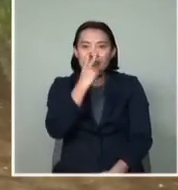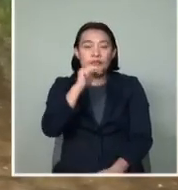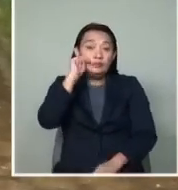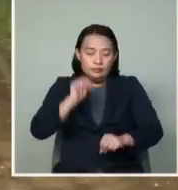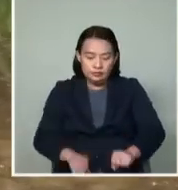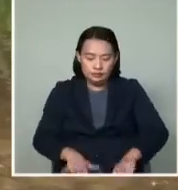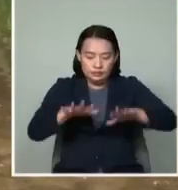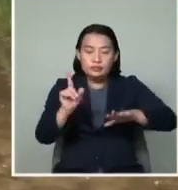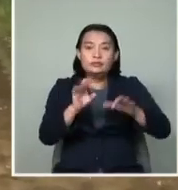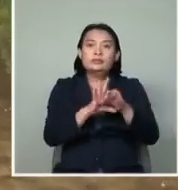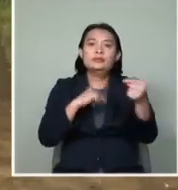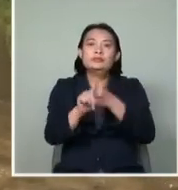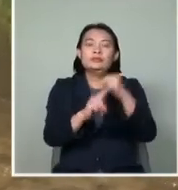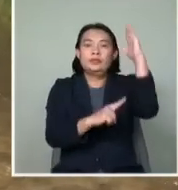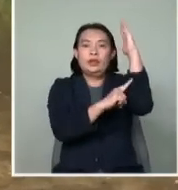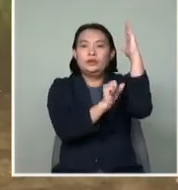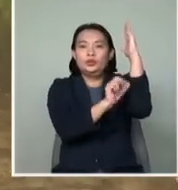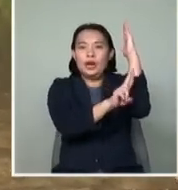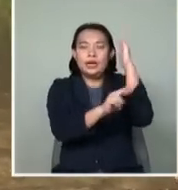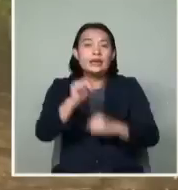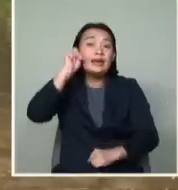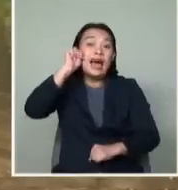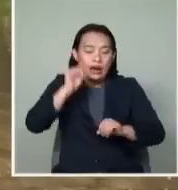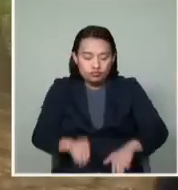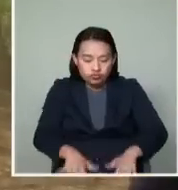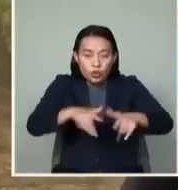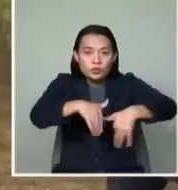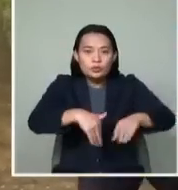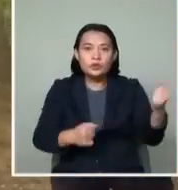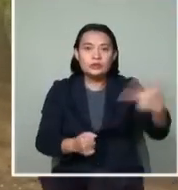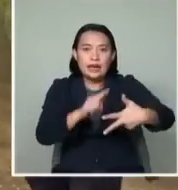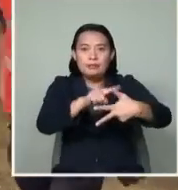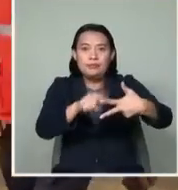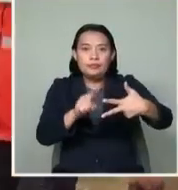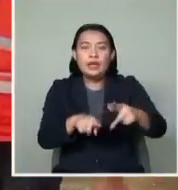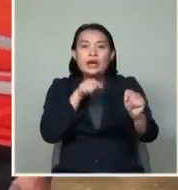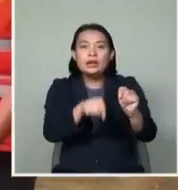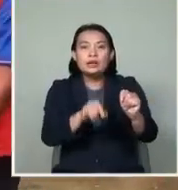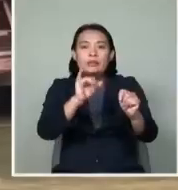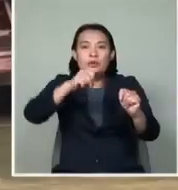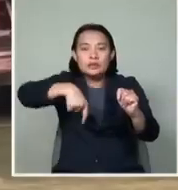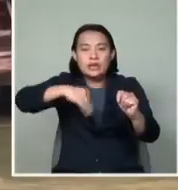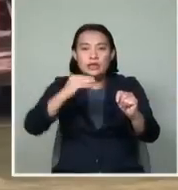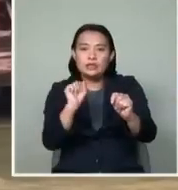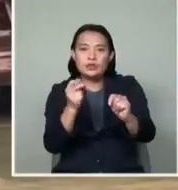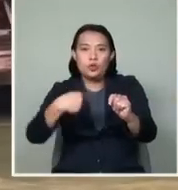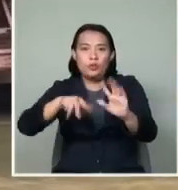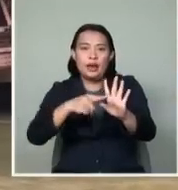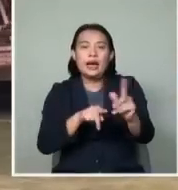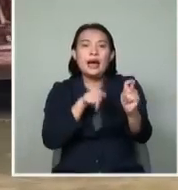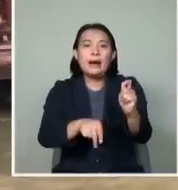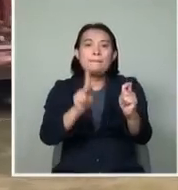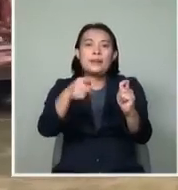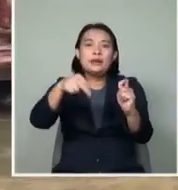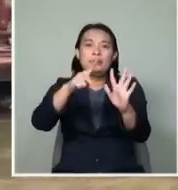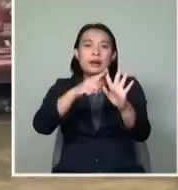ท่วมในจังหวัดสุราษฎร์ธานียังคงมีน้ำท่วมขังในพื้นที่3หมู่บ้านของตำบลไซโสภาอำเภอพระแสงเนื่องจ